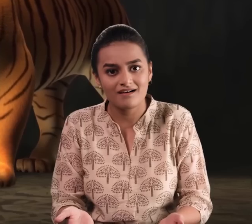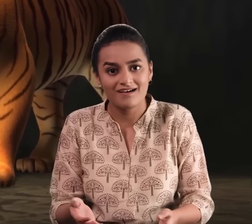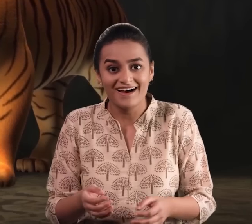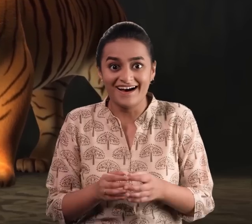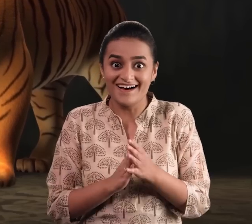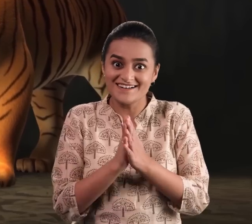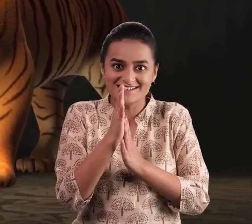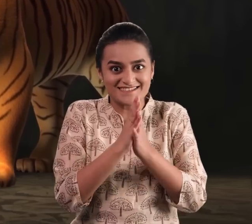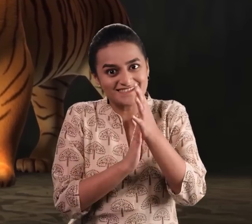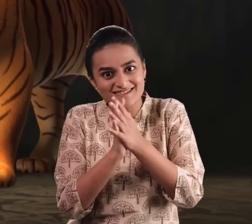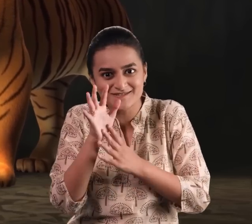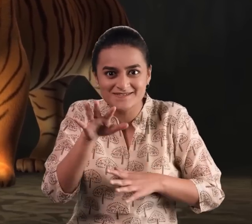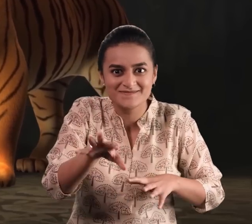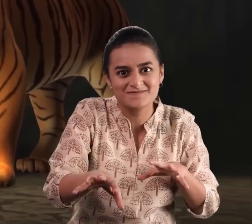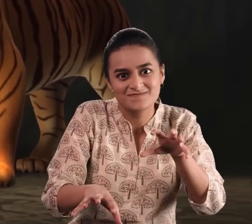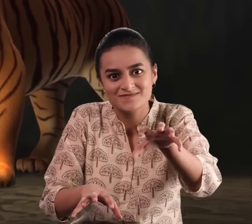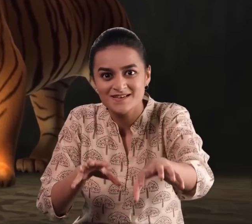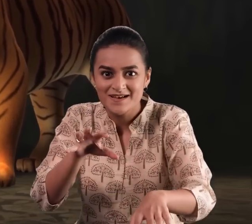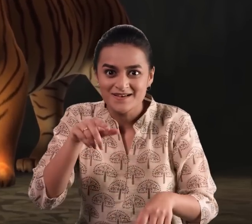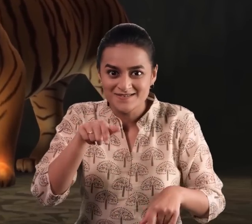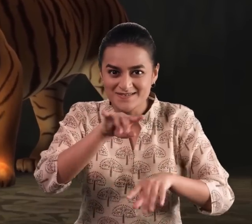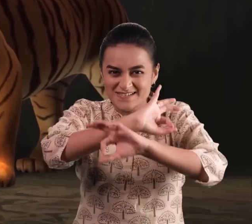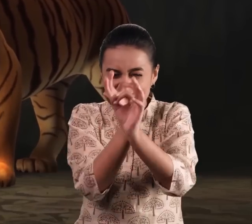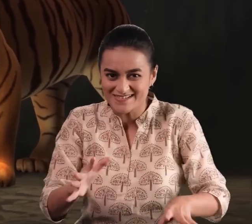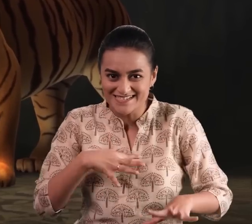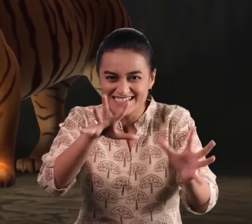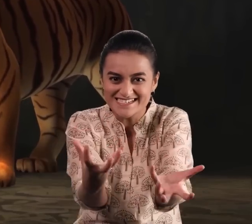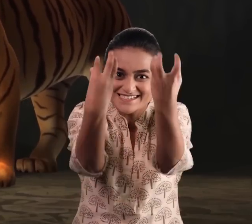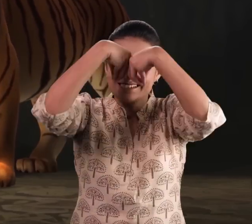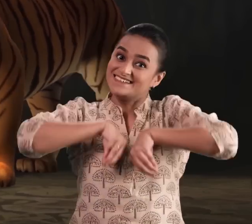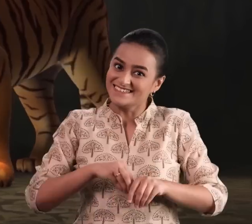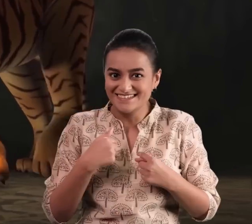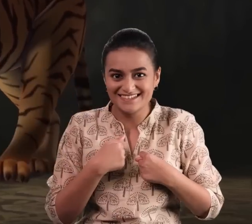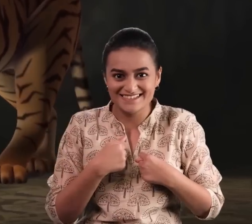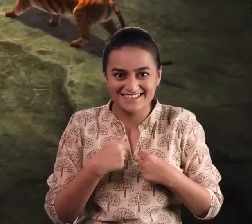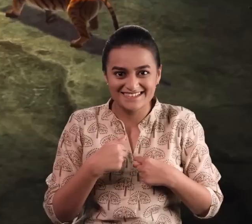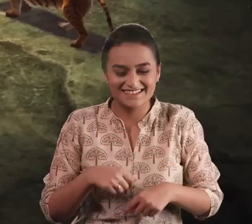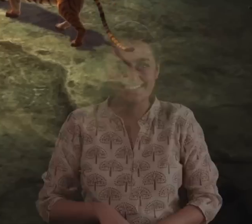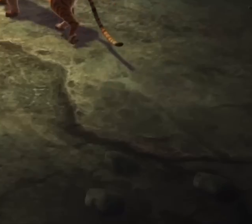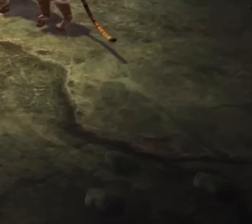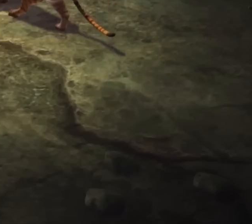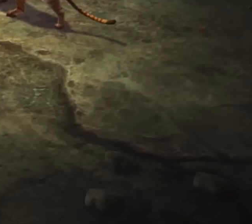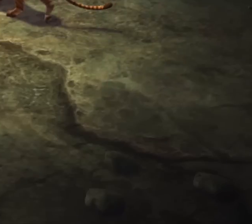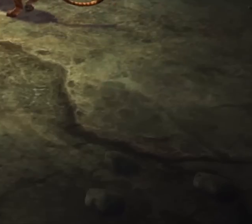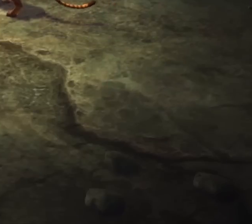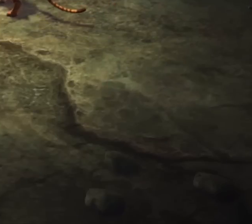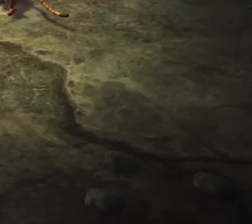हूँ। तो अब अपना वचन निभाने का समय आ गया।